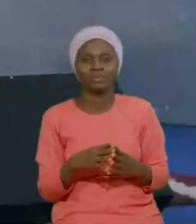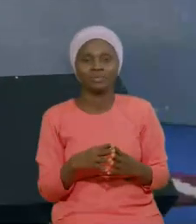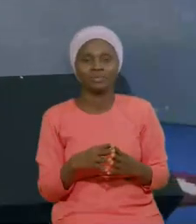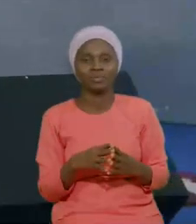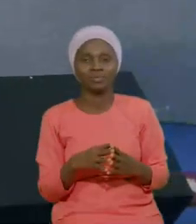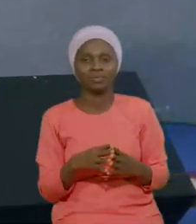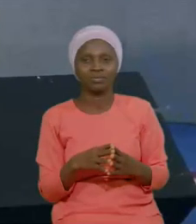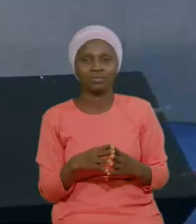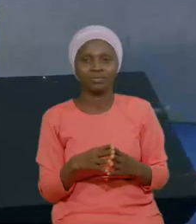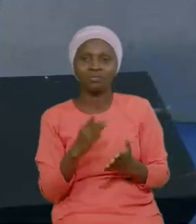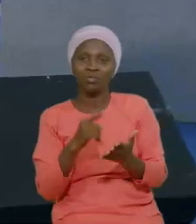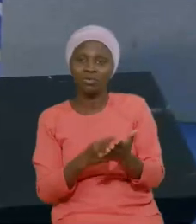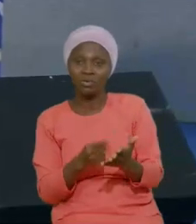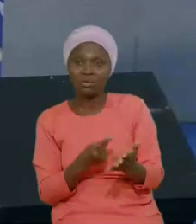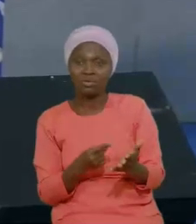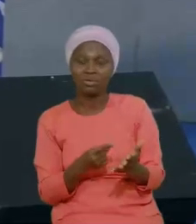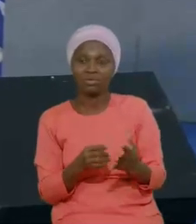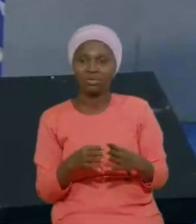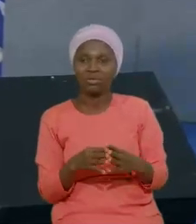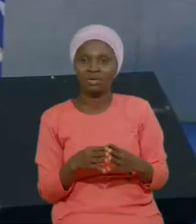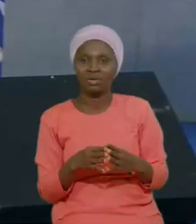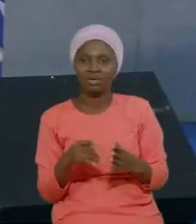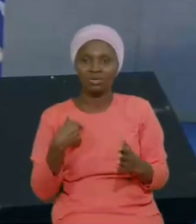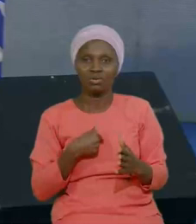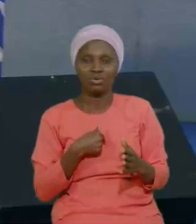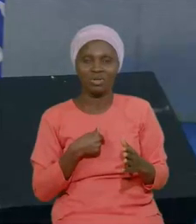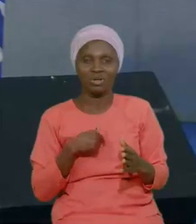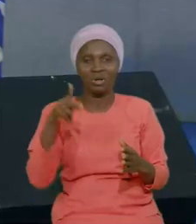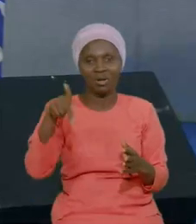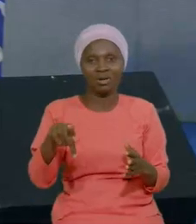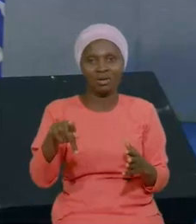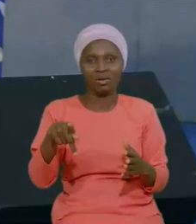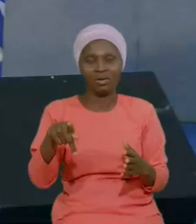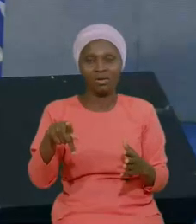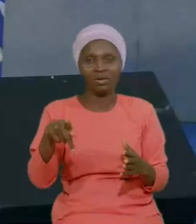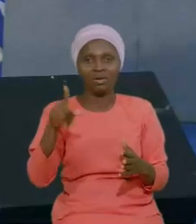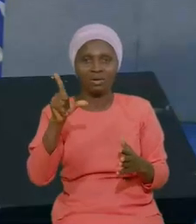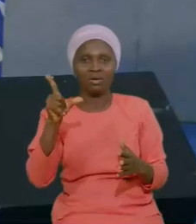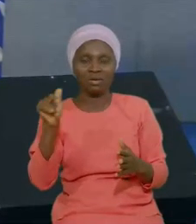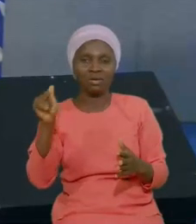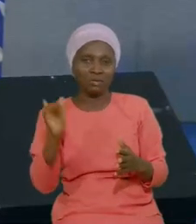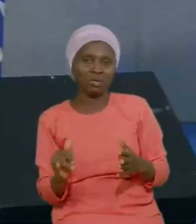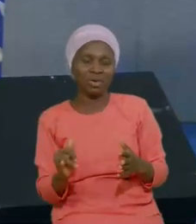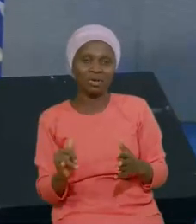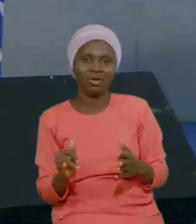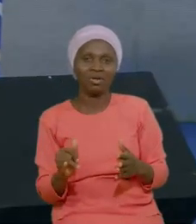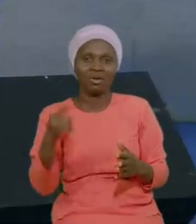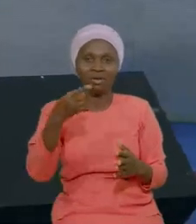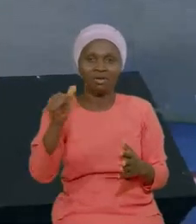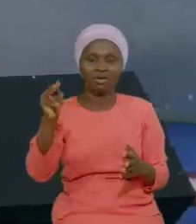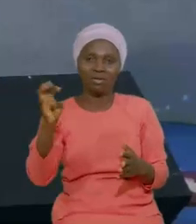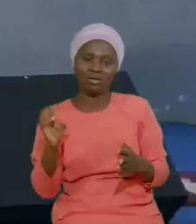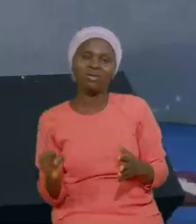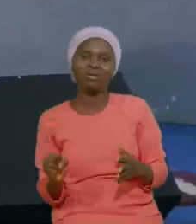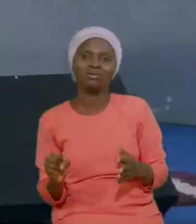Et parfois, ben, c'est boire. All that game you find on the phone, that's the occupation. But now